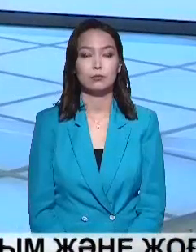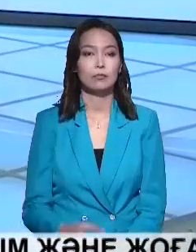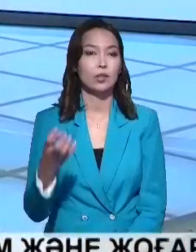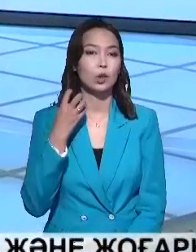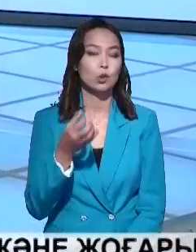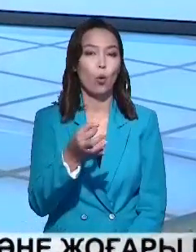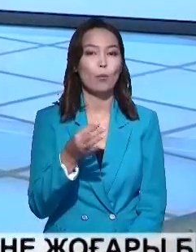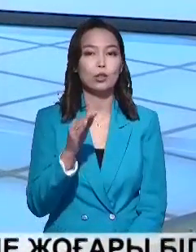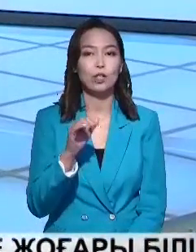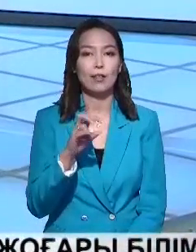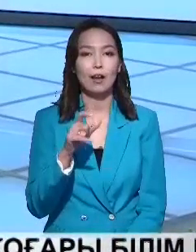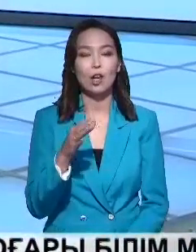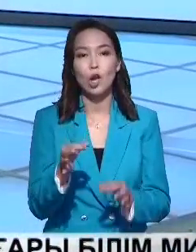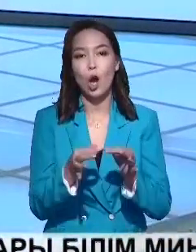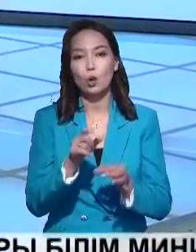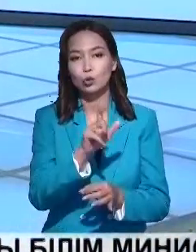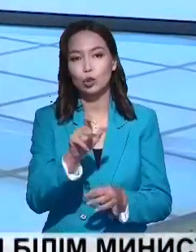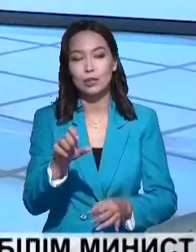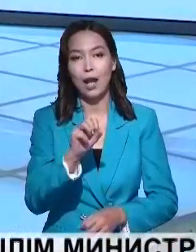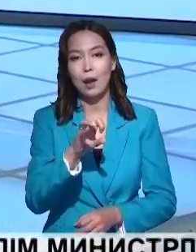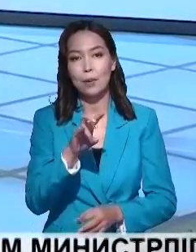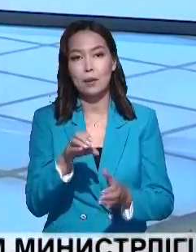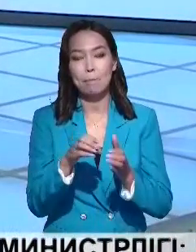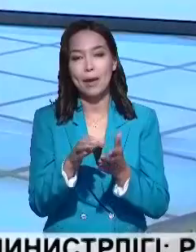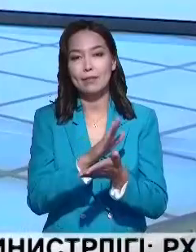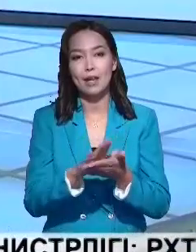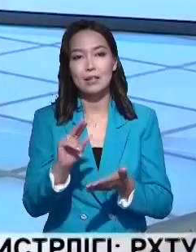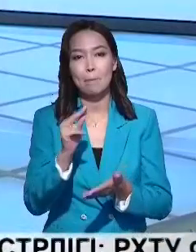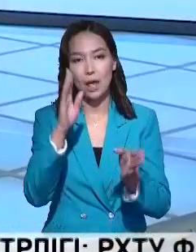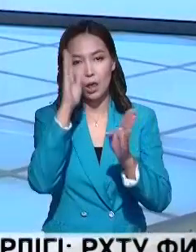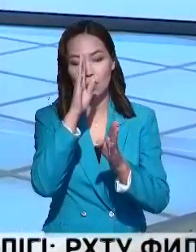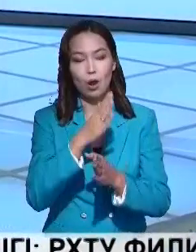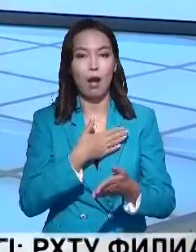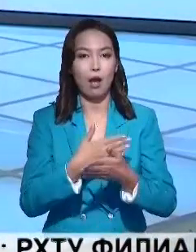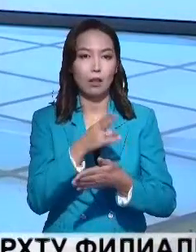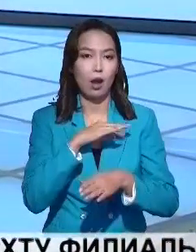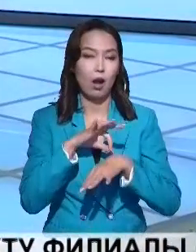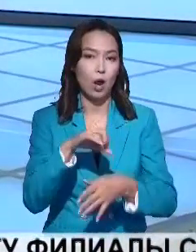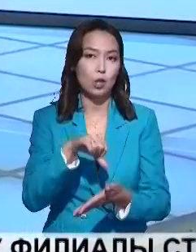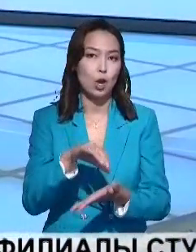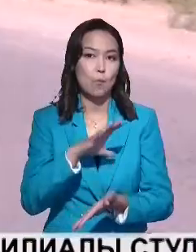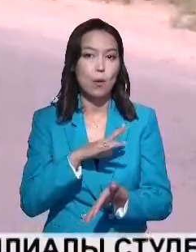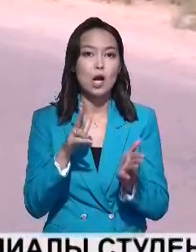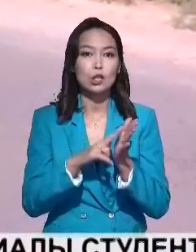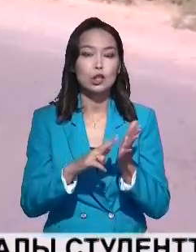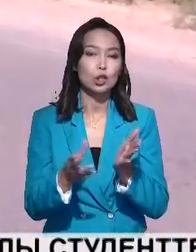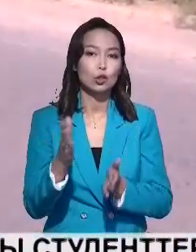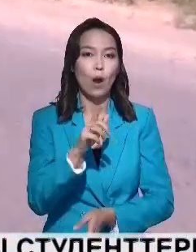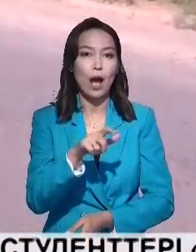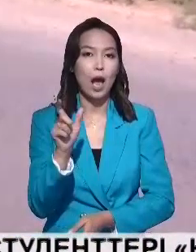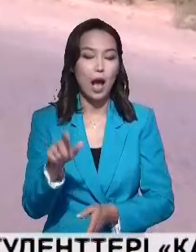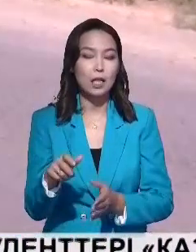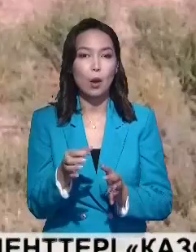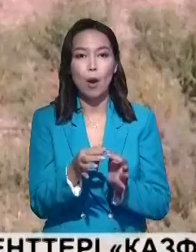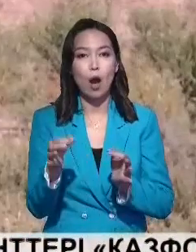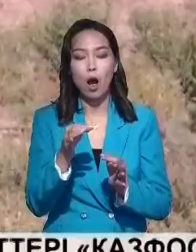Қызылорда облысы Жалағаш ауданының тұрғындары Аманат партиясының таза бейсенбі экологиялық акциясына үлес қосты. 80-ге жуық адам ауданға